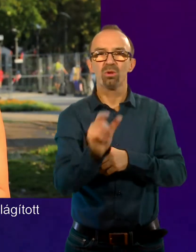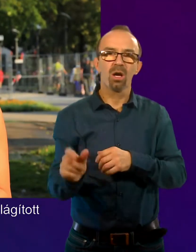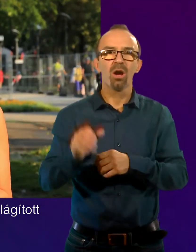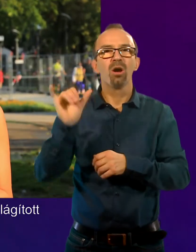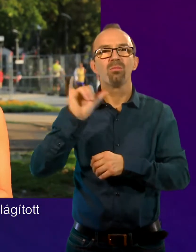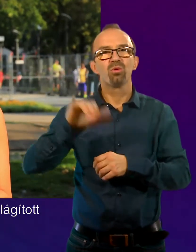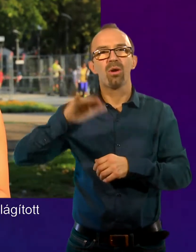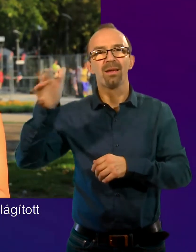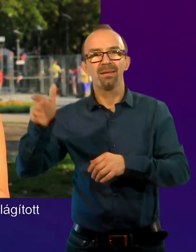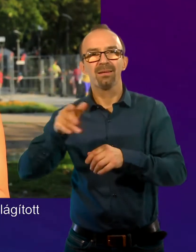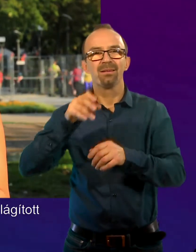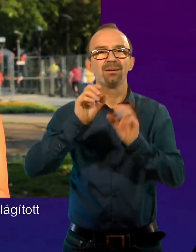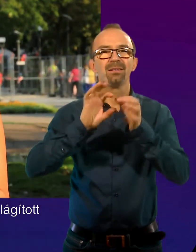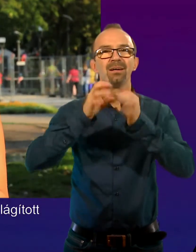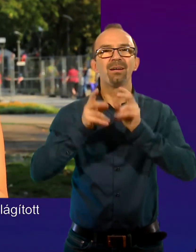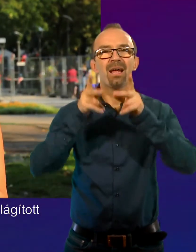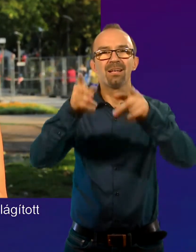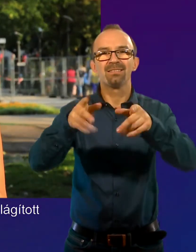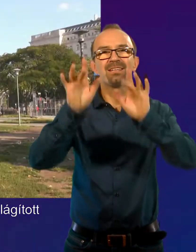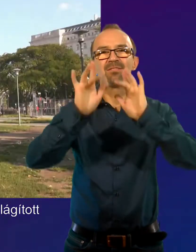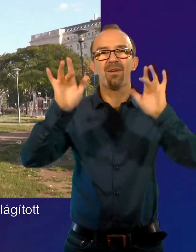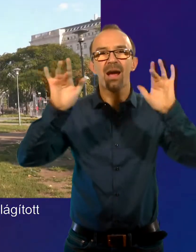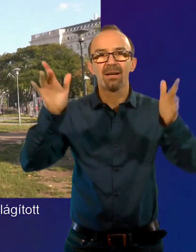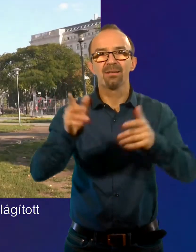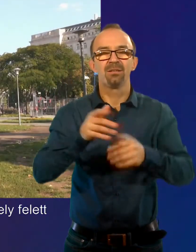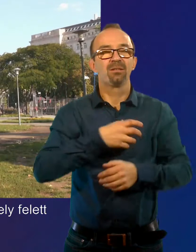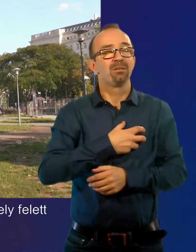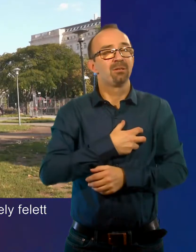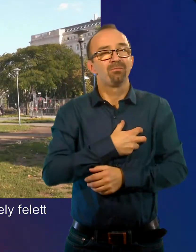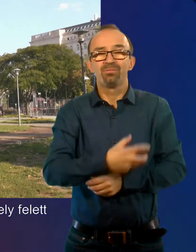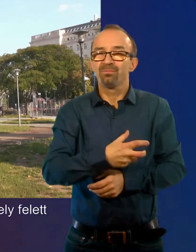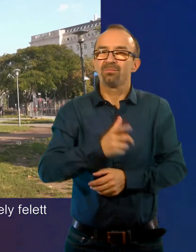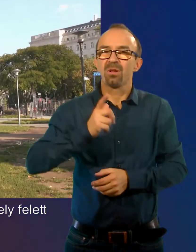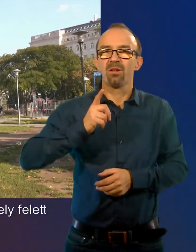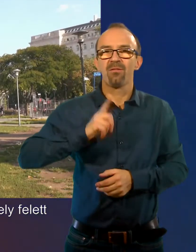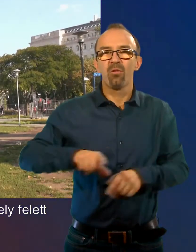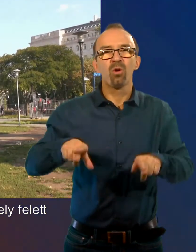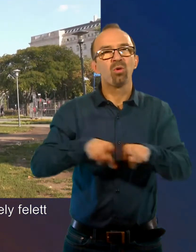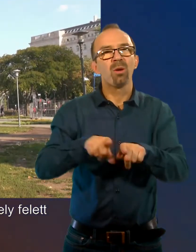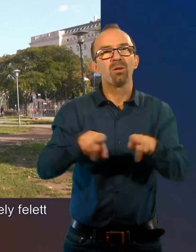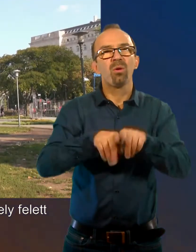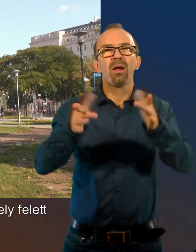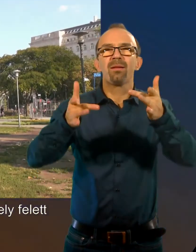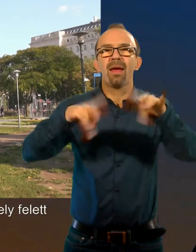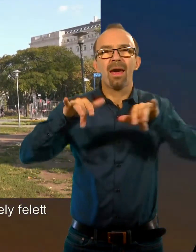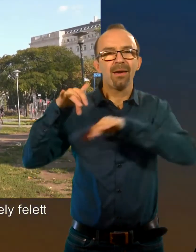Dunát, a budai oldalt, a kivilágított Lánchidat, a várat. Lélegzetelállító volt, mintha egy